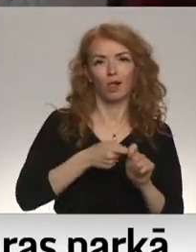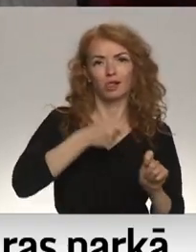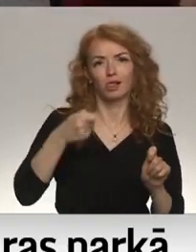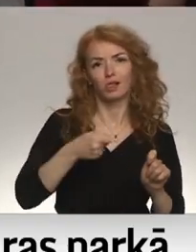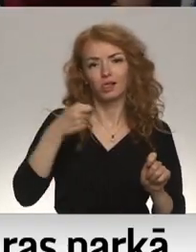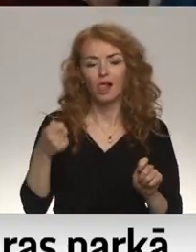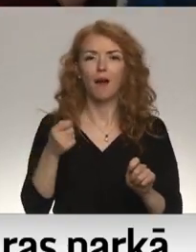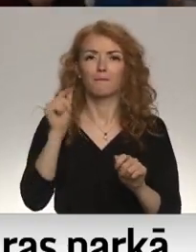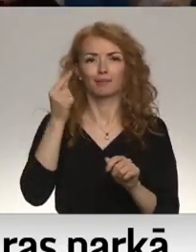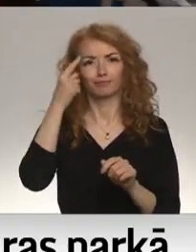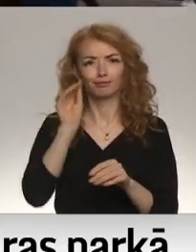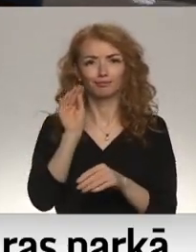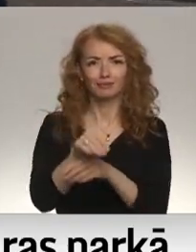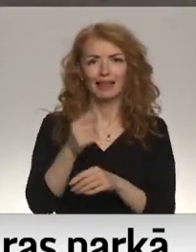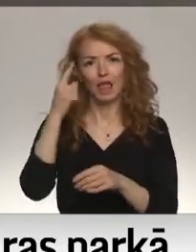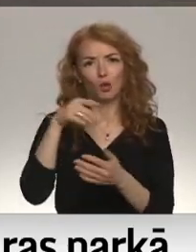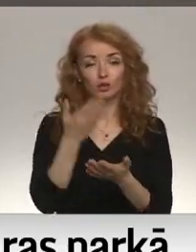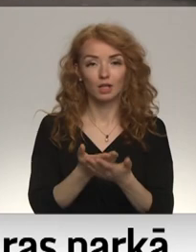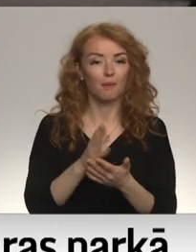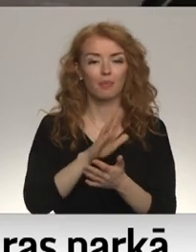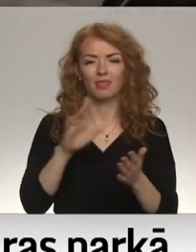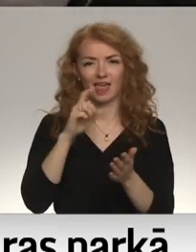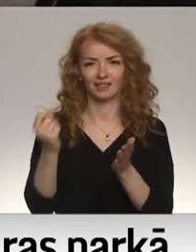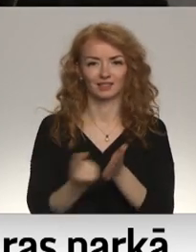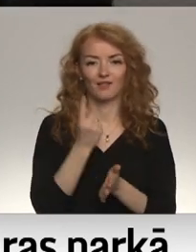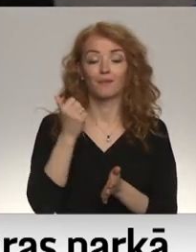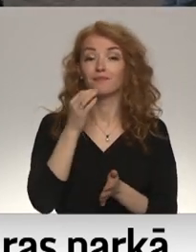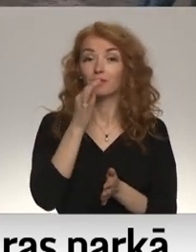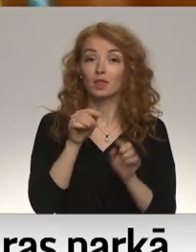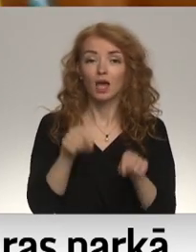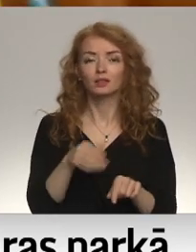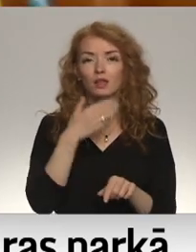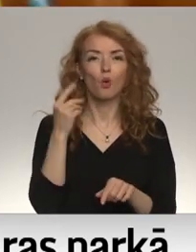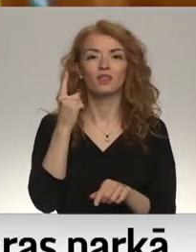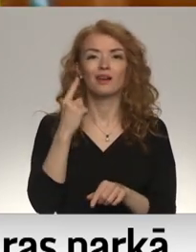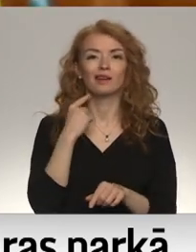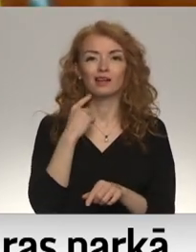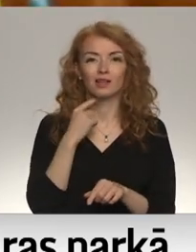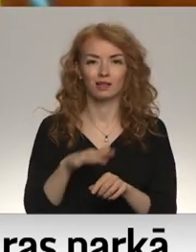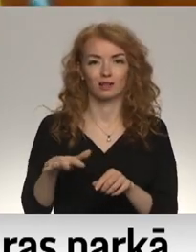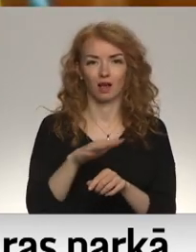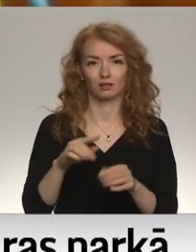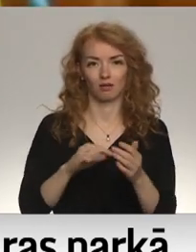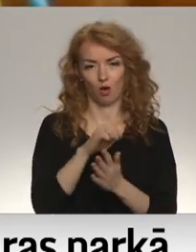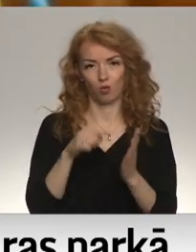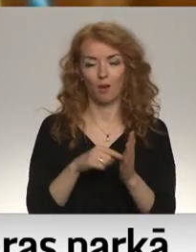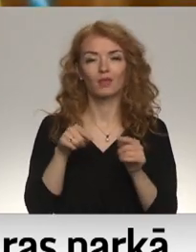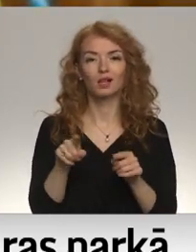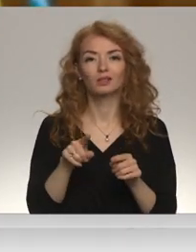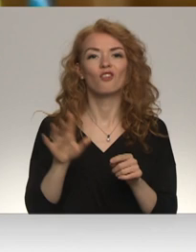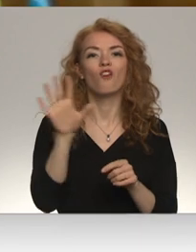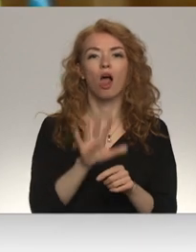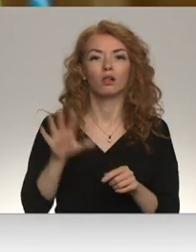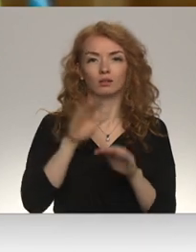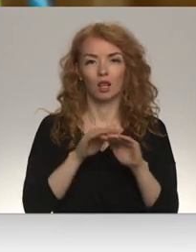vairākiem ierosinājumiem, taču tas neizdevās. Šis nav tikai Rīgas jautājums, es domāju, šis ir nacionāla līmeņa jautājums, jo daudz